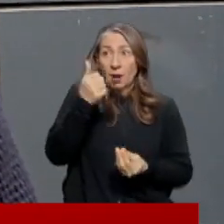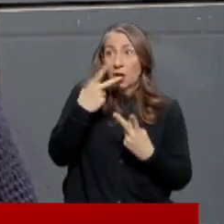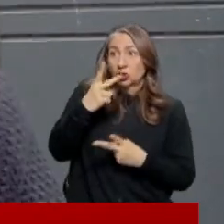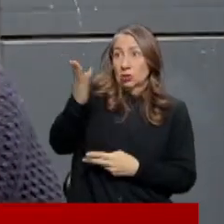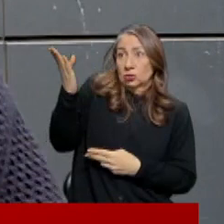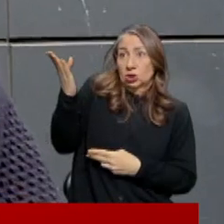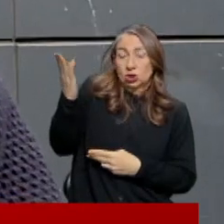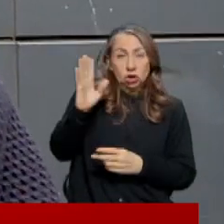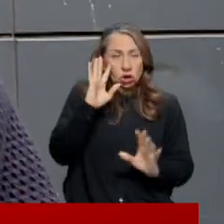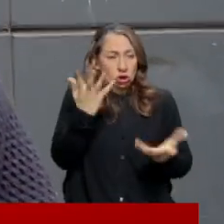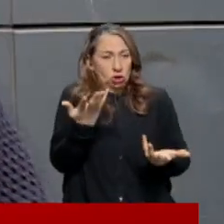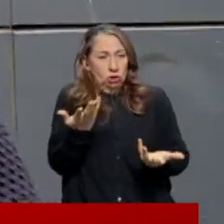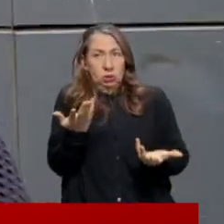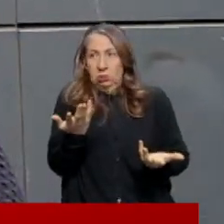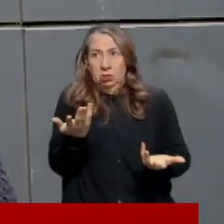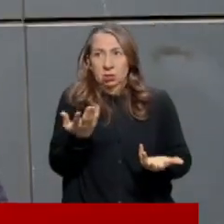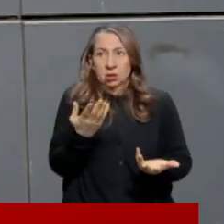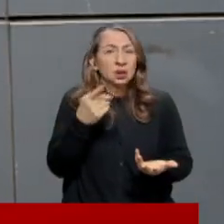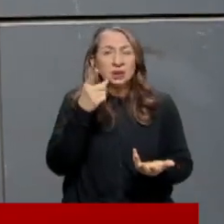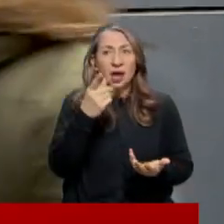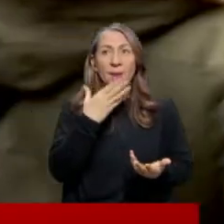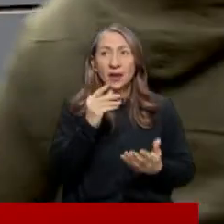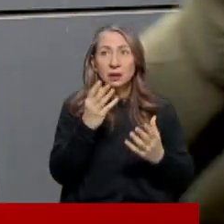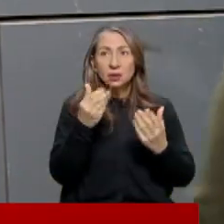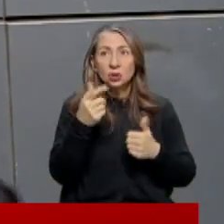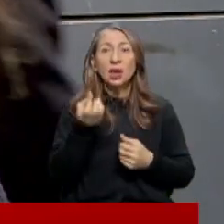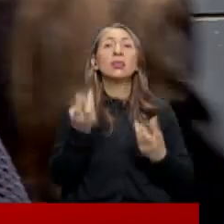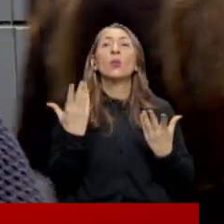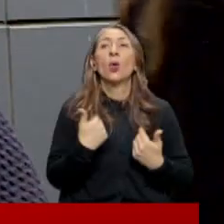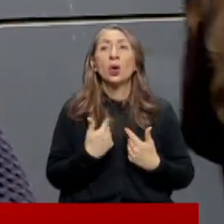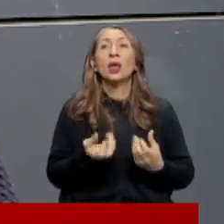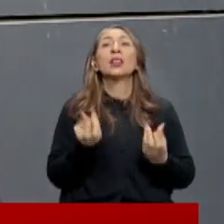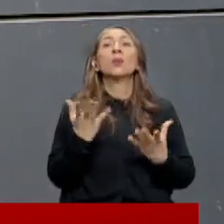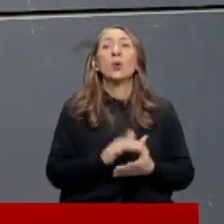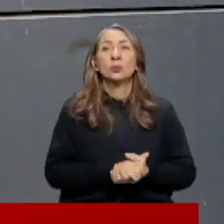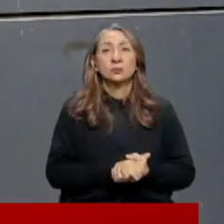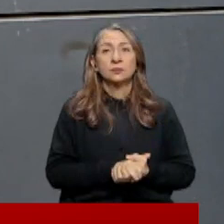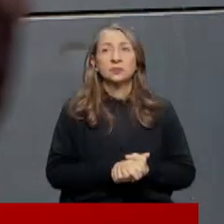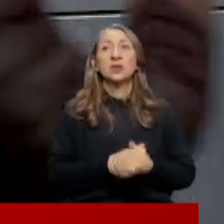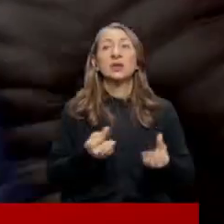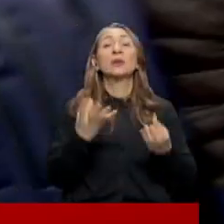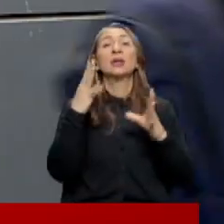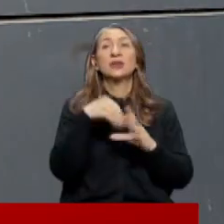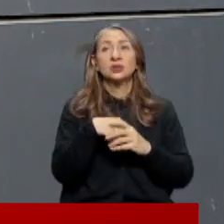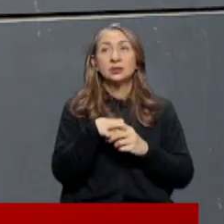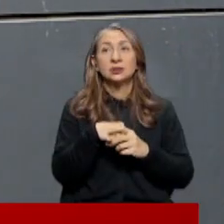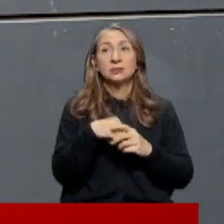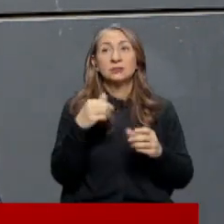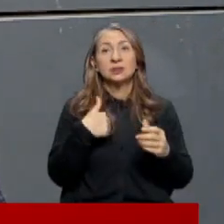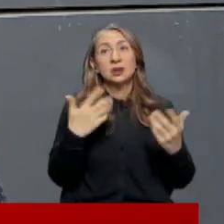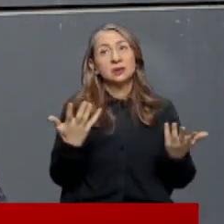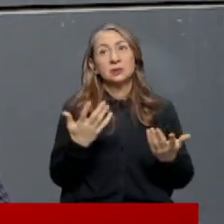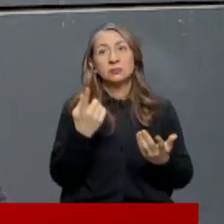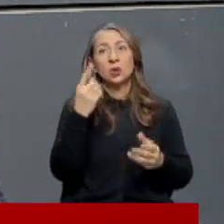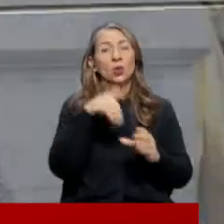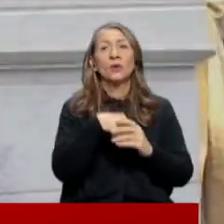açıklamıştı kendisi. Şaşırdık yani bayağı bir. Yetecek mi emekli olmanıza? Yetmiyor. Yetmiyor. Yetmediği için biz artık bir